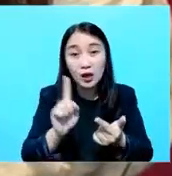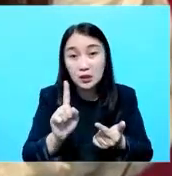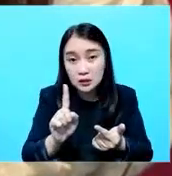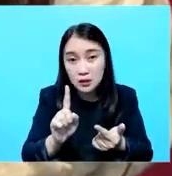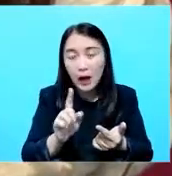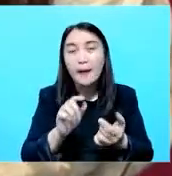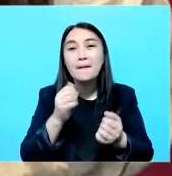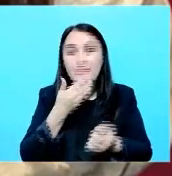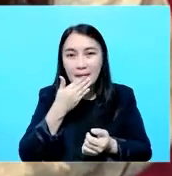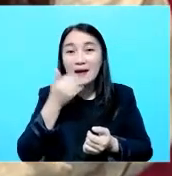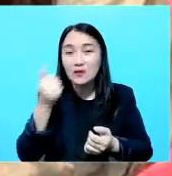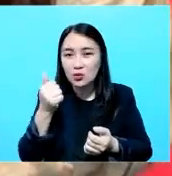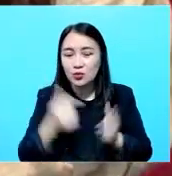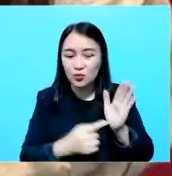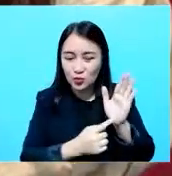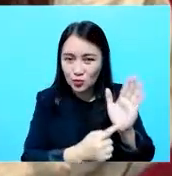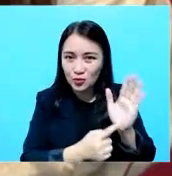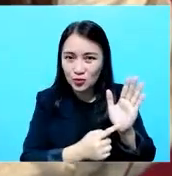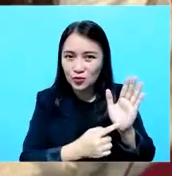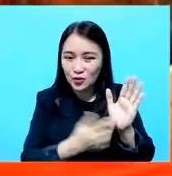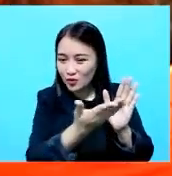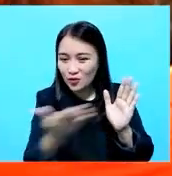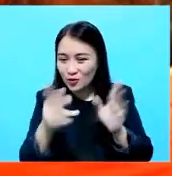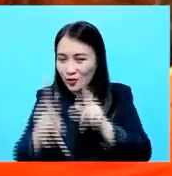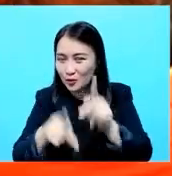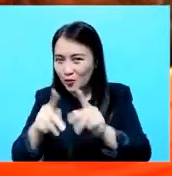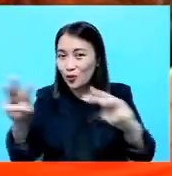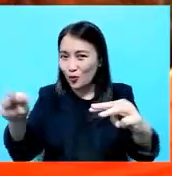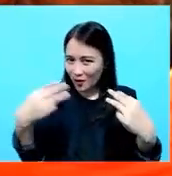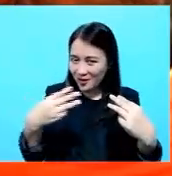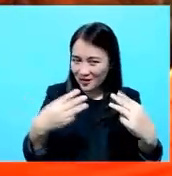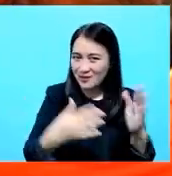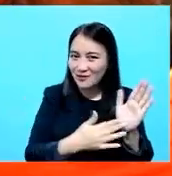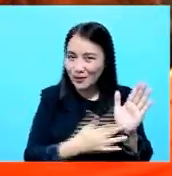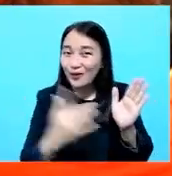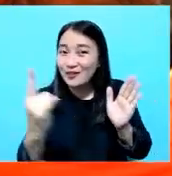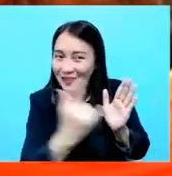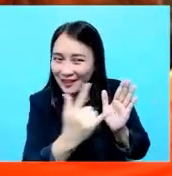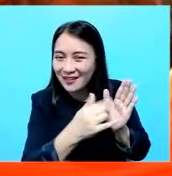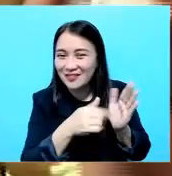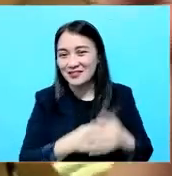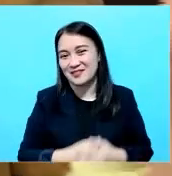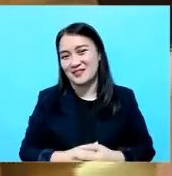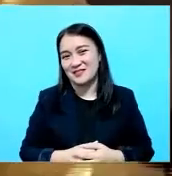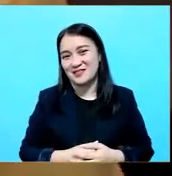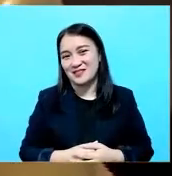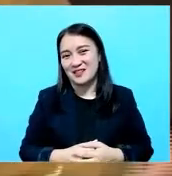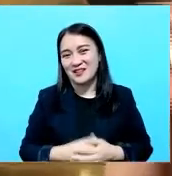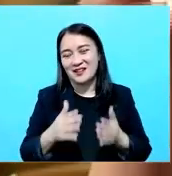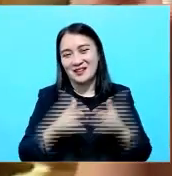yung mga tao na manood gabi-gabi, ay talaga nagtutulong-tulong lahat ng mga artista. Miss LT, speaking of cast, pumasok na siya rito.